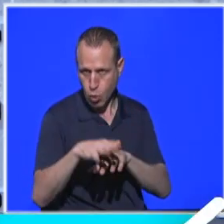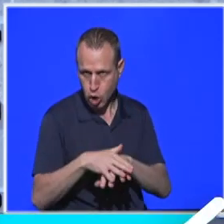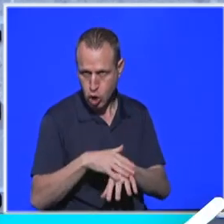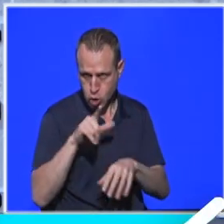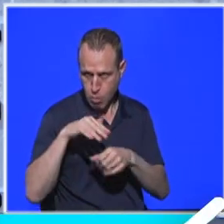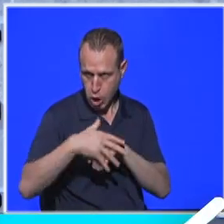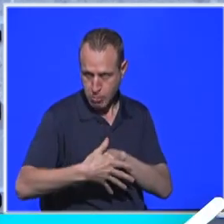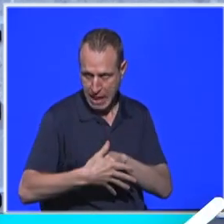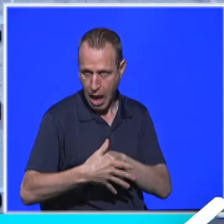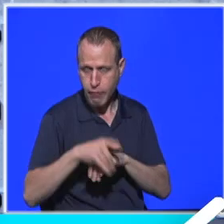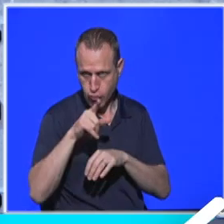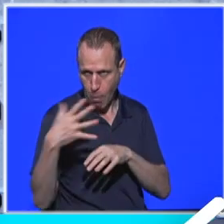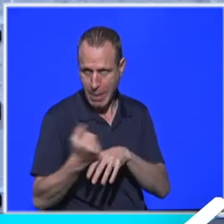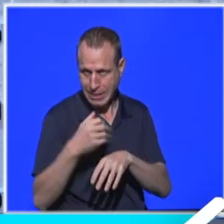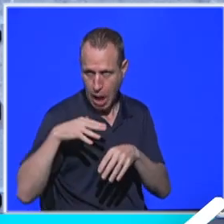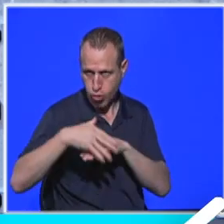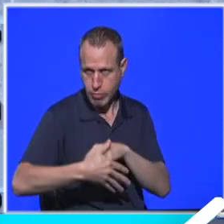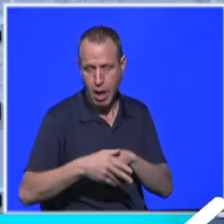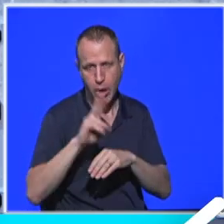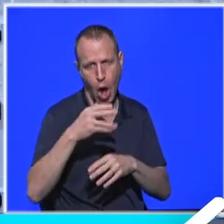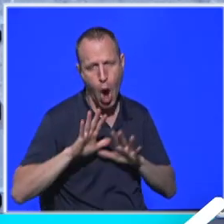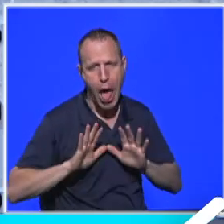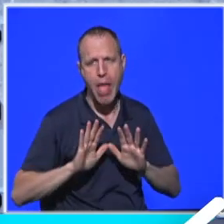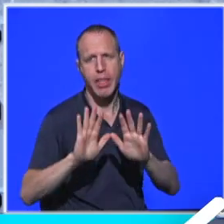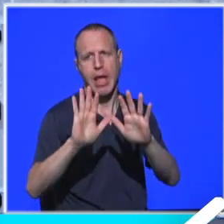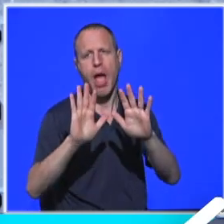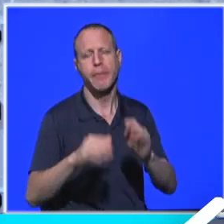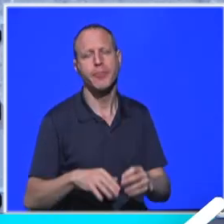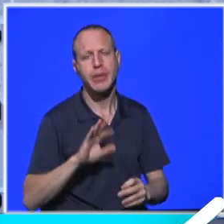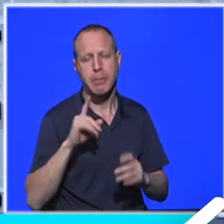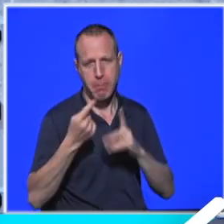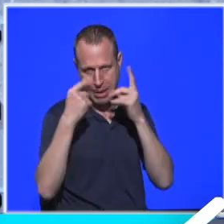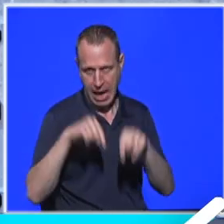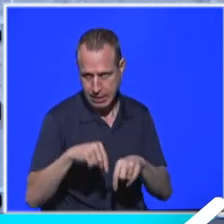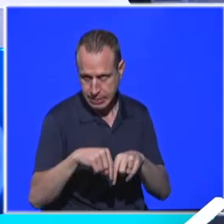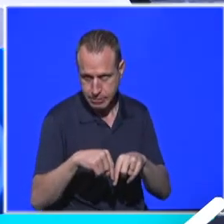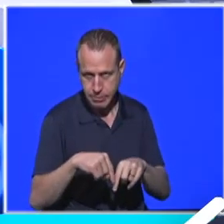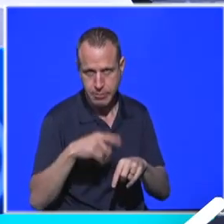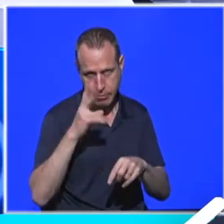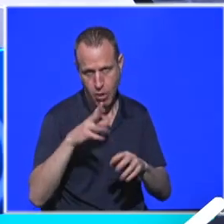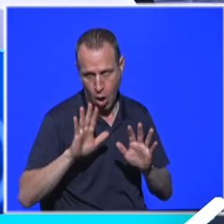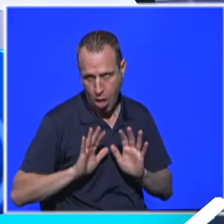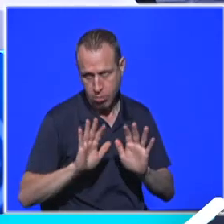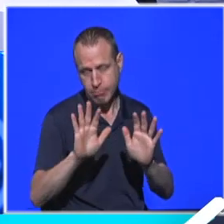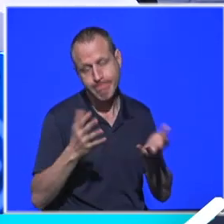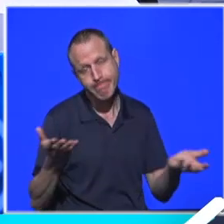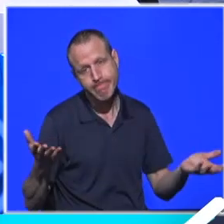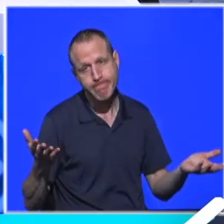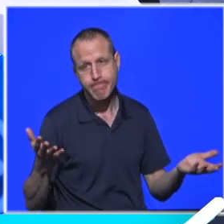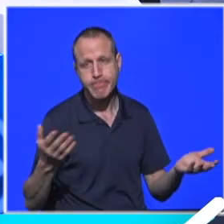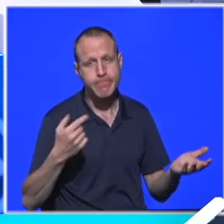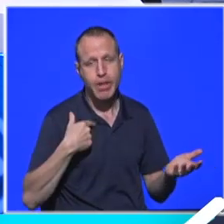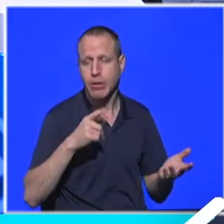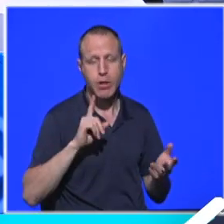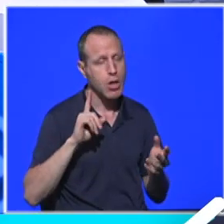משפיע, ושהוא מצליח להשפיע, הוא יכול להניע. האם במקרה הזה זה יכול להניע? אני